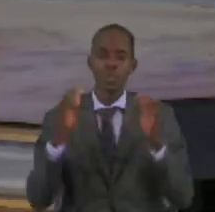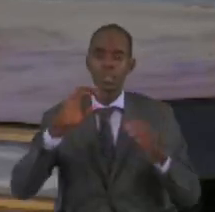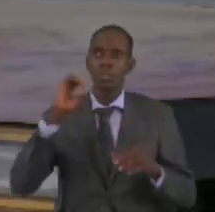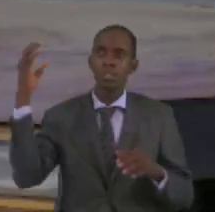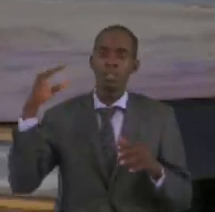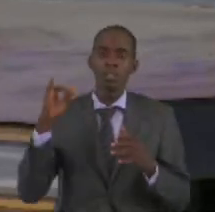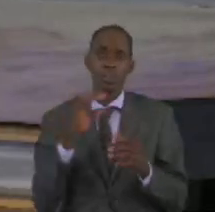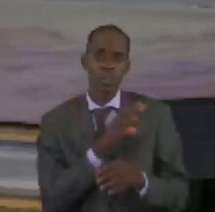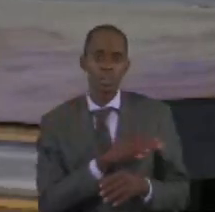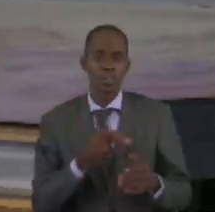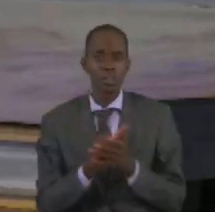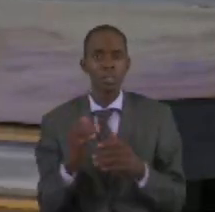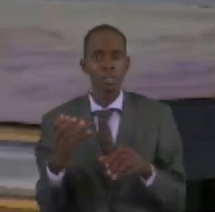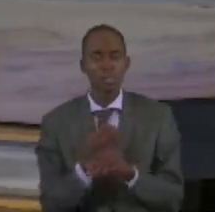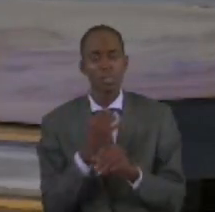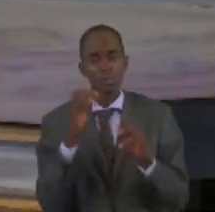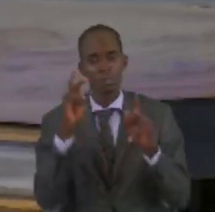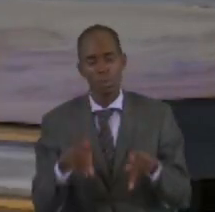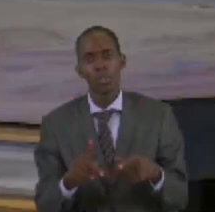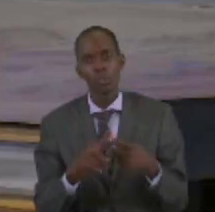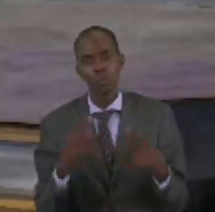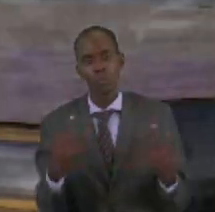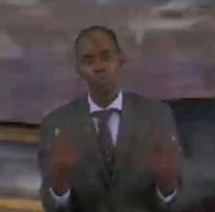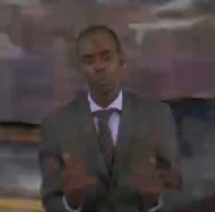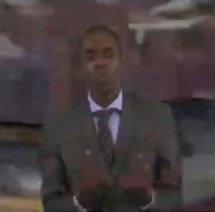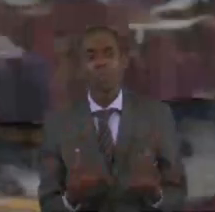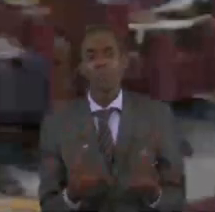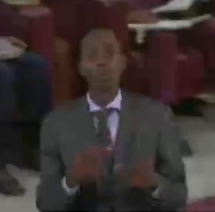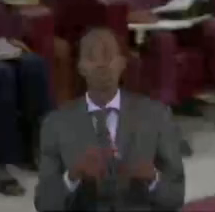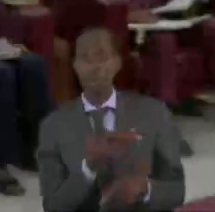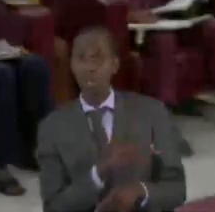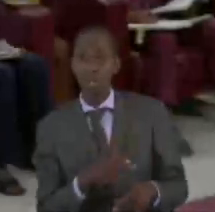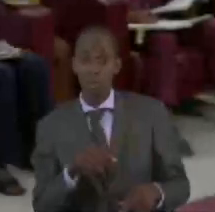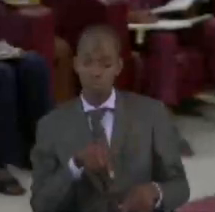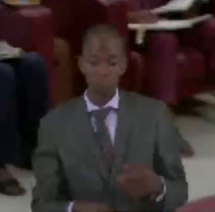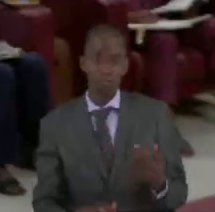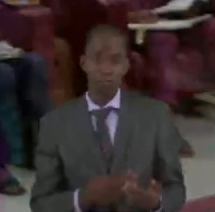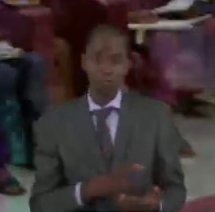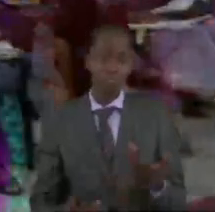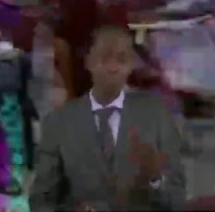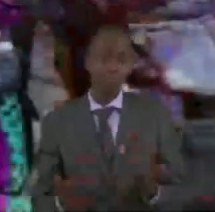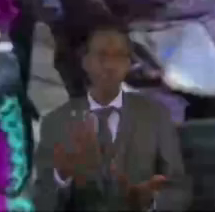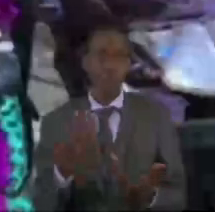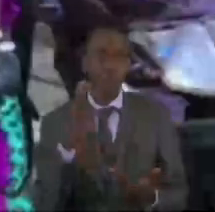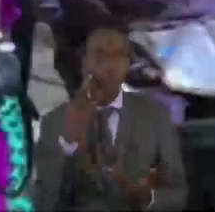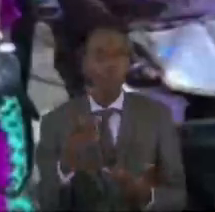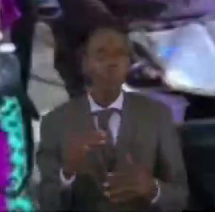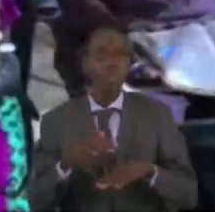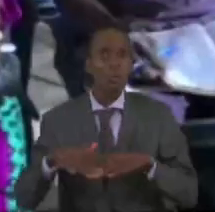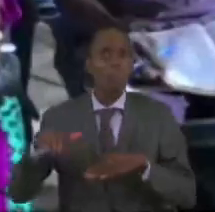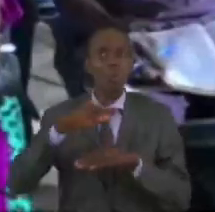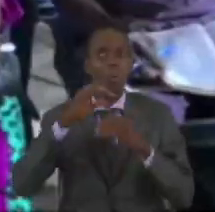c'est une religion sans grâce qui conduit en enfer. Et verset 14 dit,